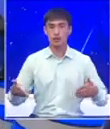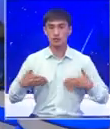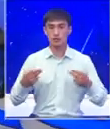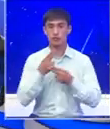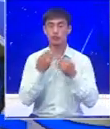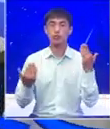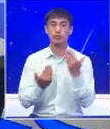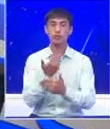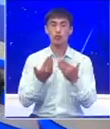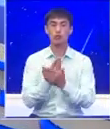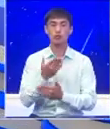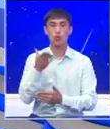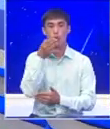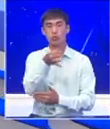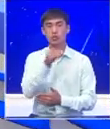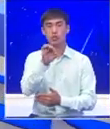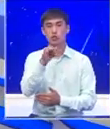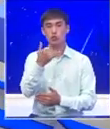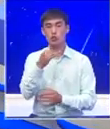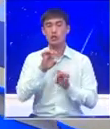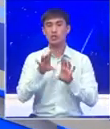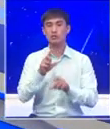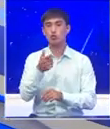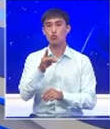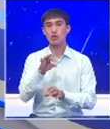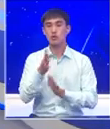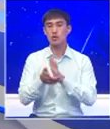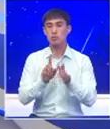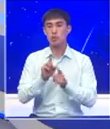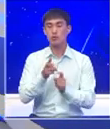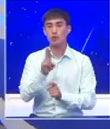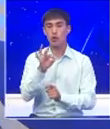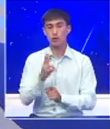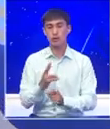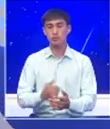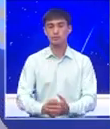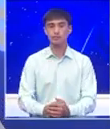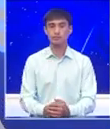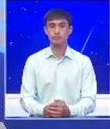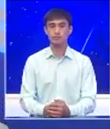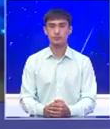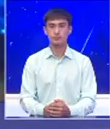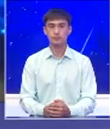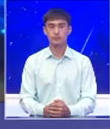Здравствуйте! В эфире новости области ЖТСУ. В студии Гульмира Тимиргалиева и судопереводчик Даурен Абдрасилов.